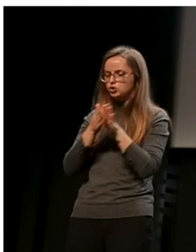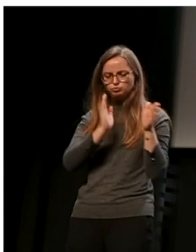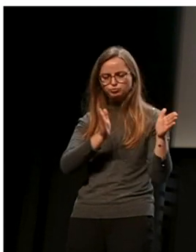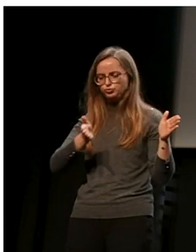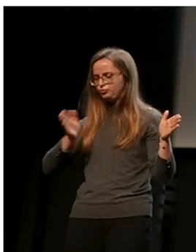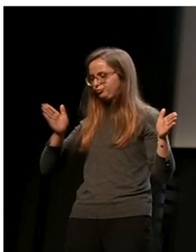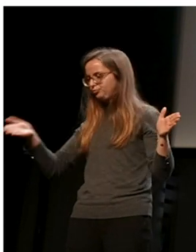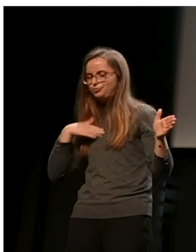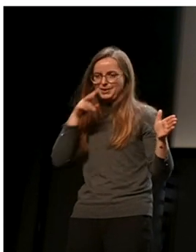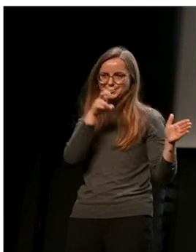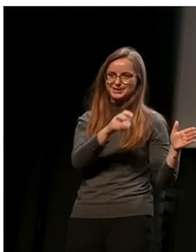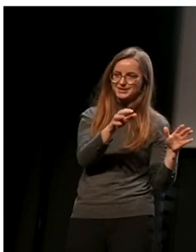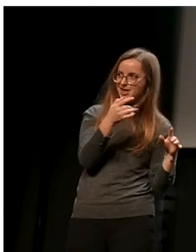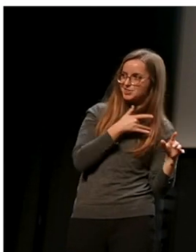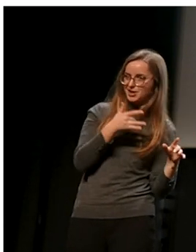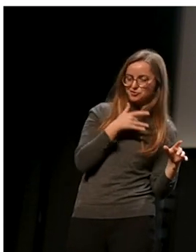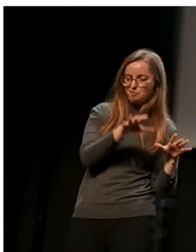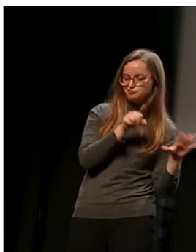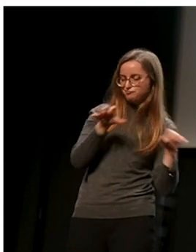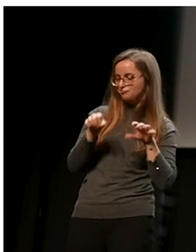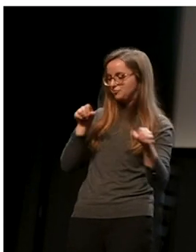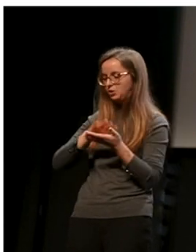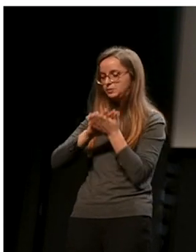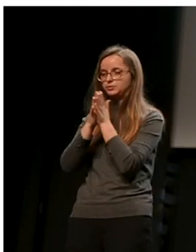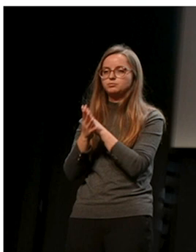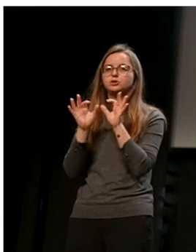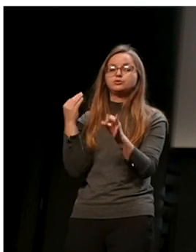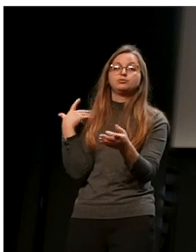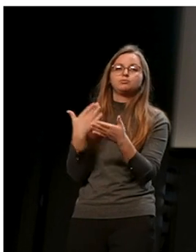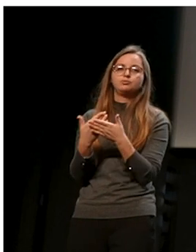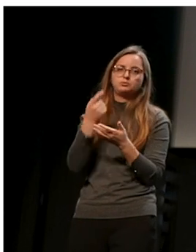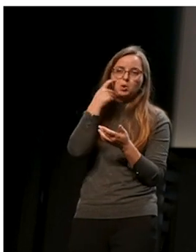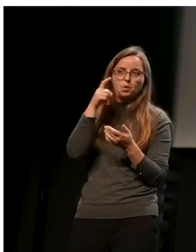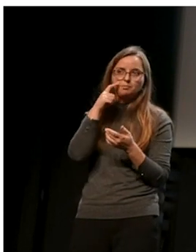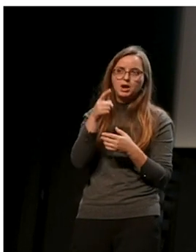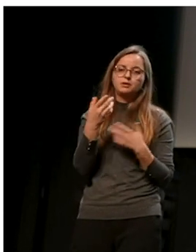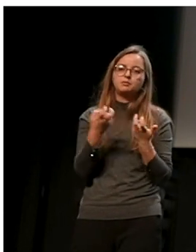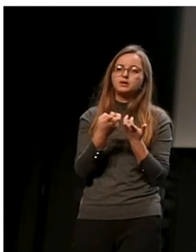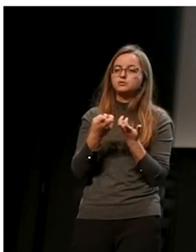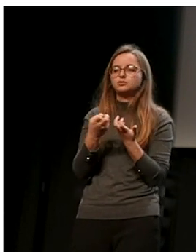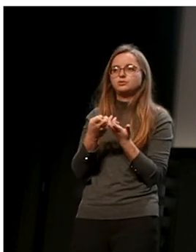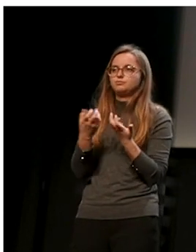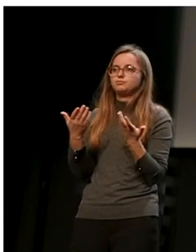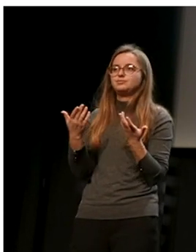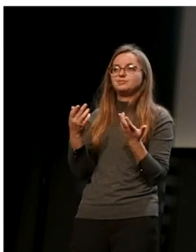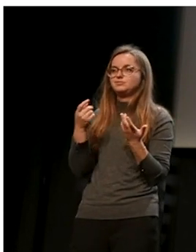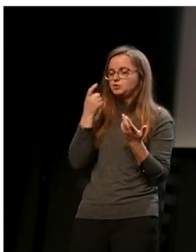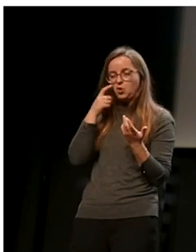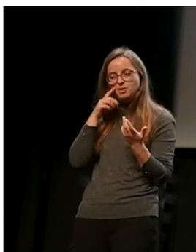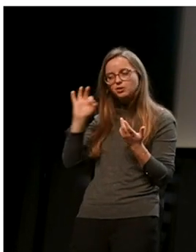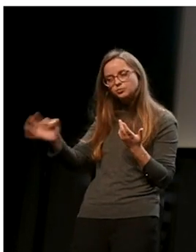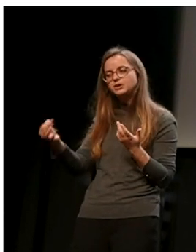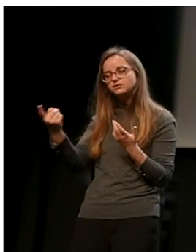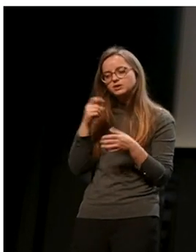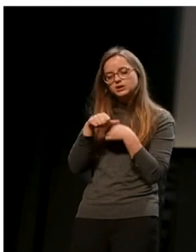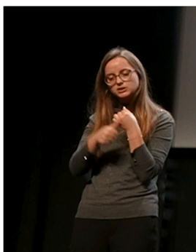trouve qu'actuellement, dans ce que je vois qui ressort de Midjourney, au final, tu n'as que des choses digérées et que des